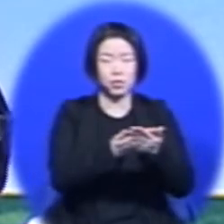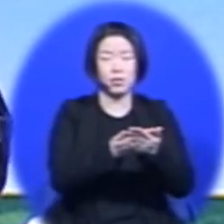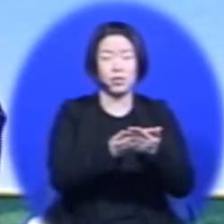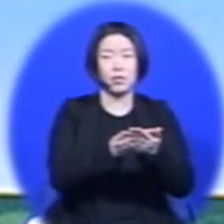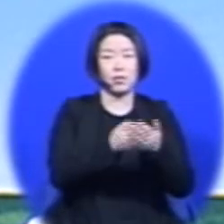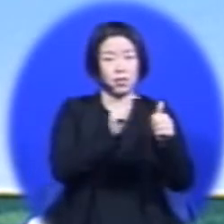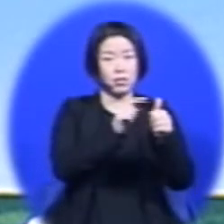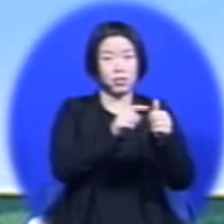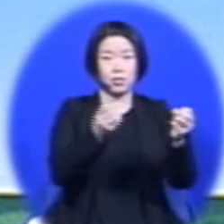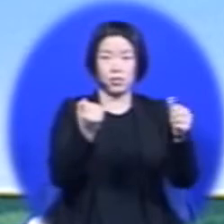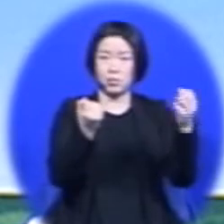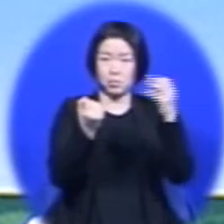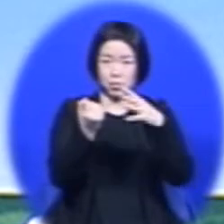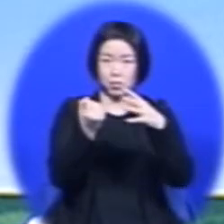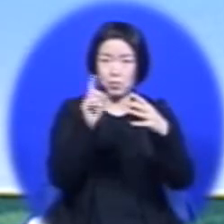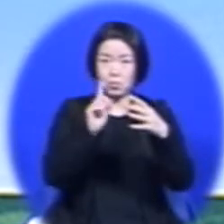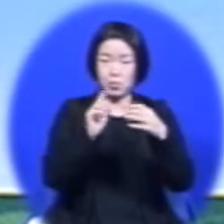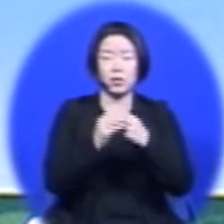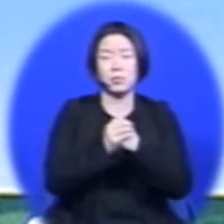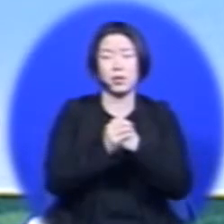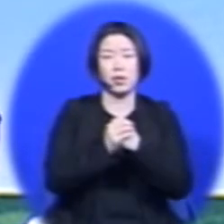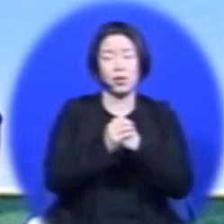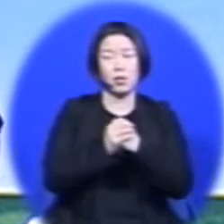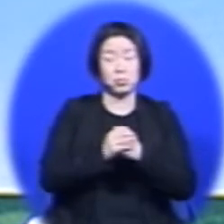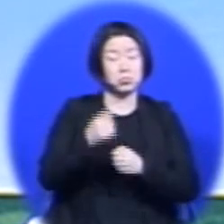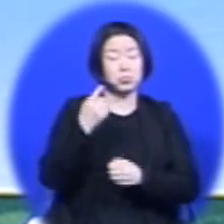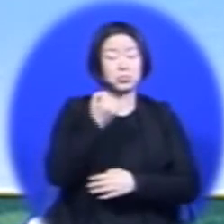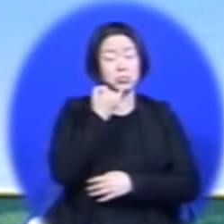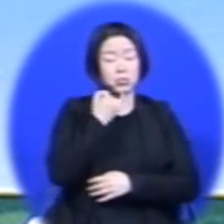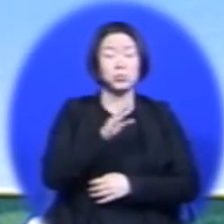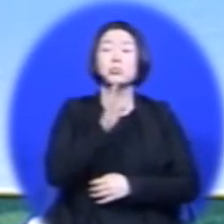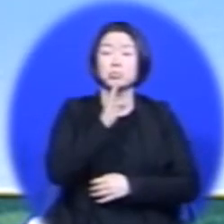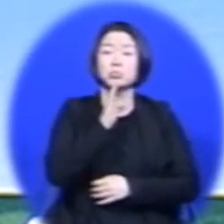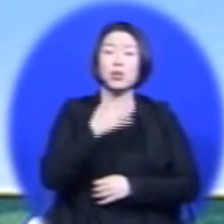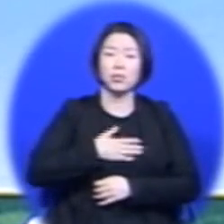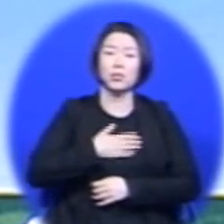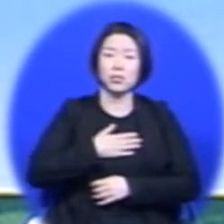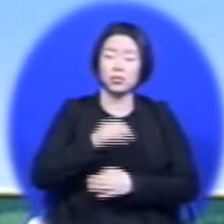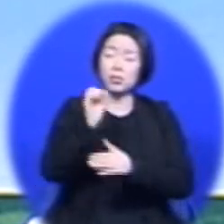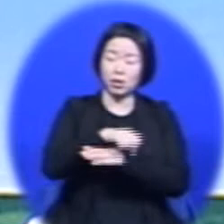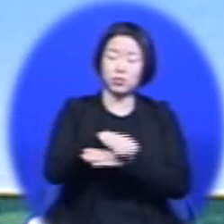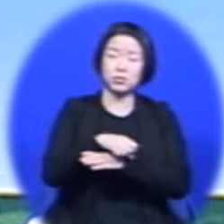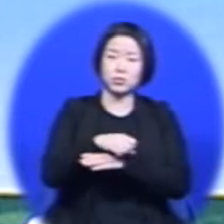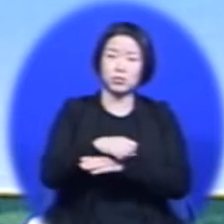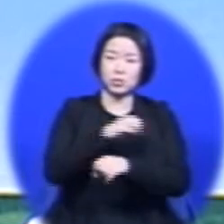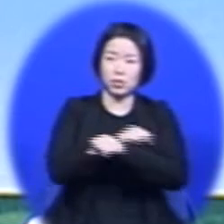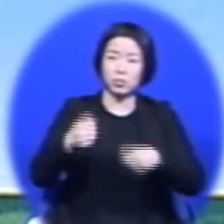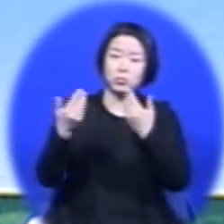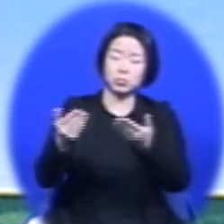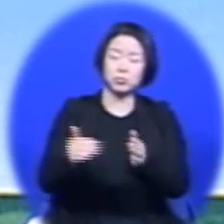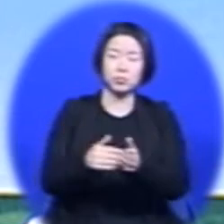그랬더니 그 남편이 그 이야기를 듣고 너무나 쿨하게, 아, 그랬어. 그래, 알았어. 용서해